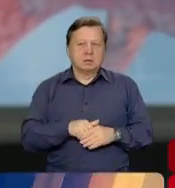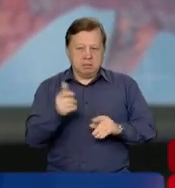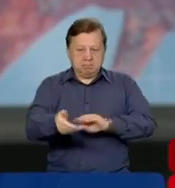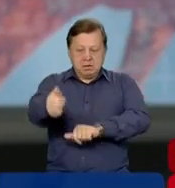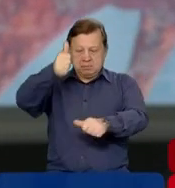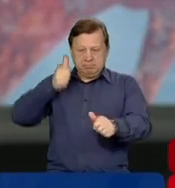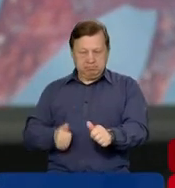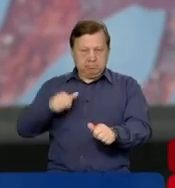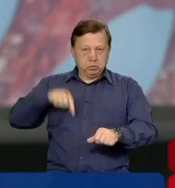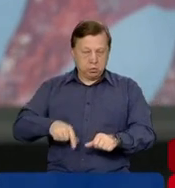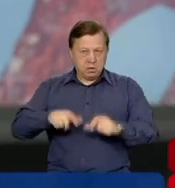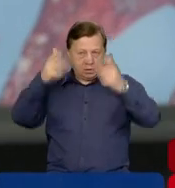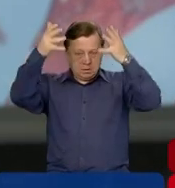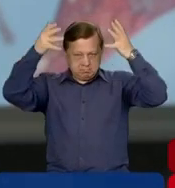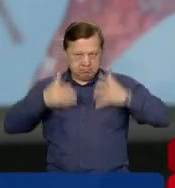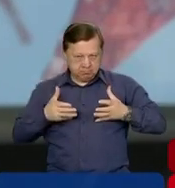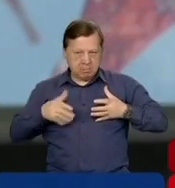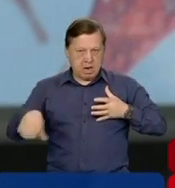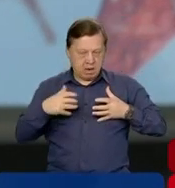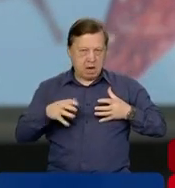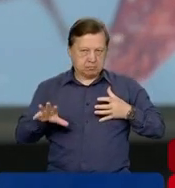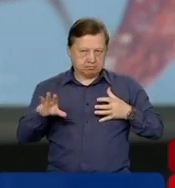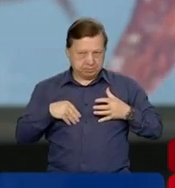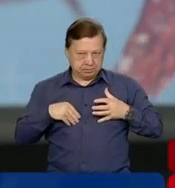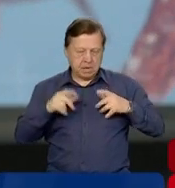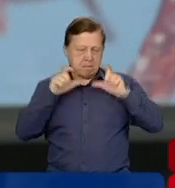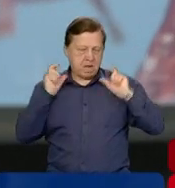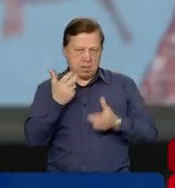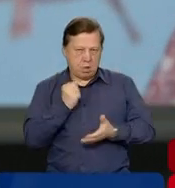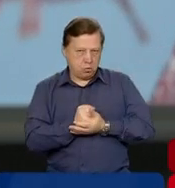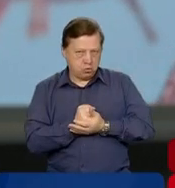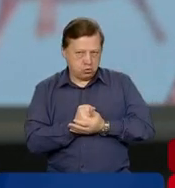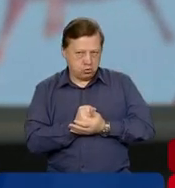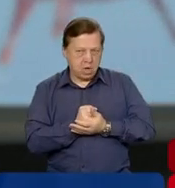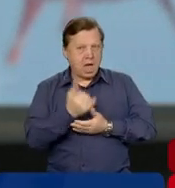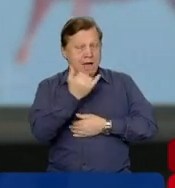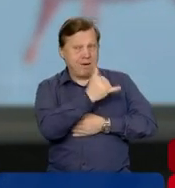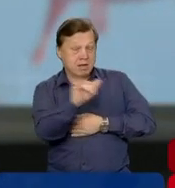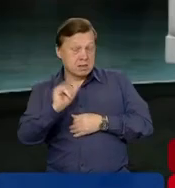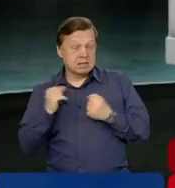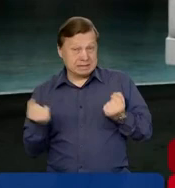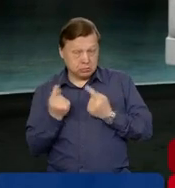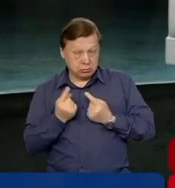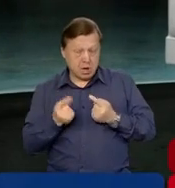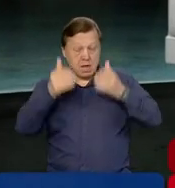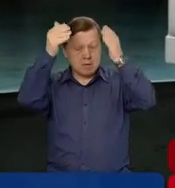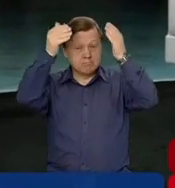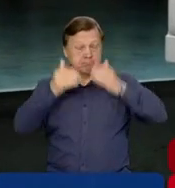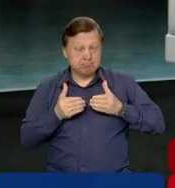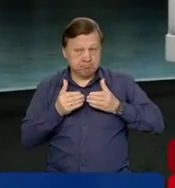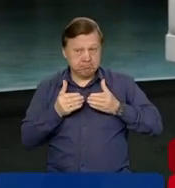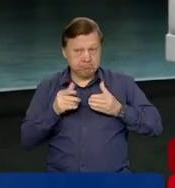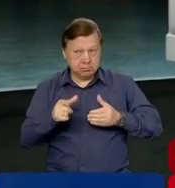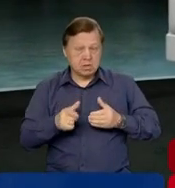osłoną kasjer może używać przyłbicy, a nie musi używać maseczki. Natomiast w innych sytuacjach ta przyłbica nie